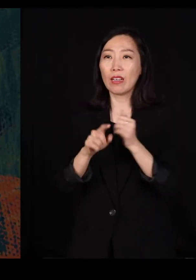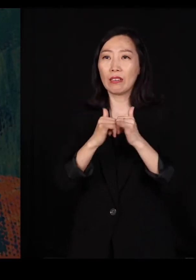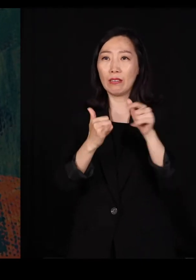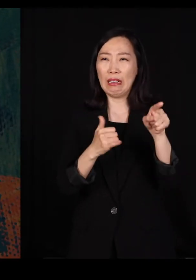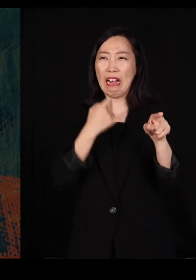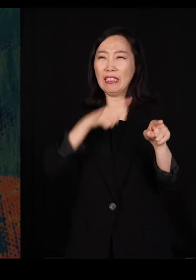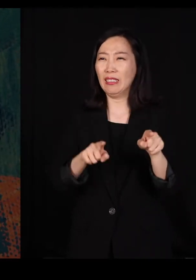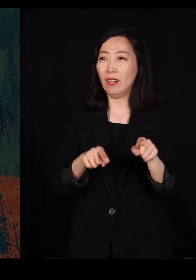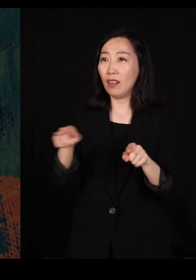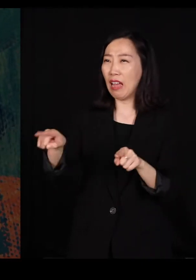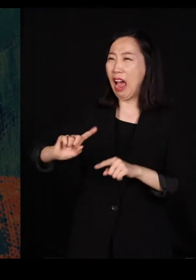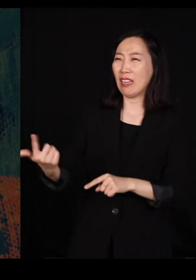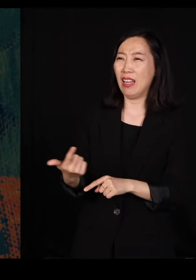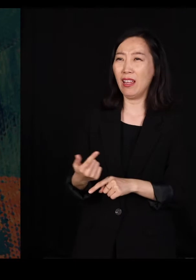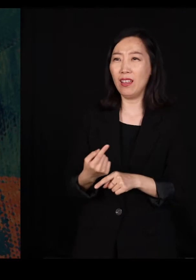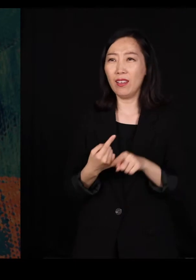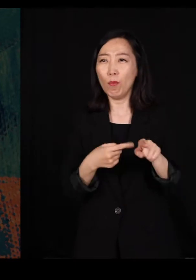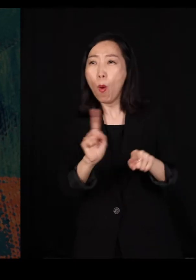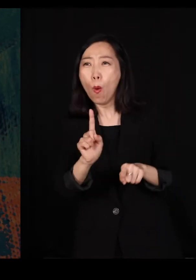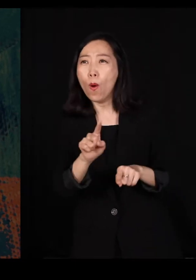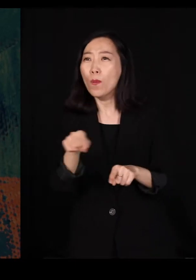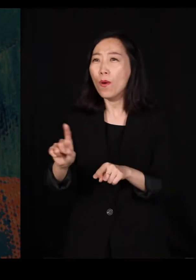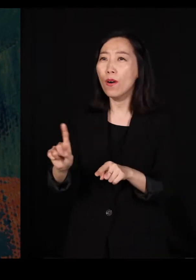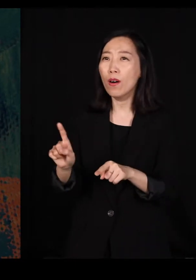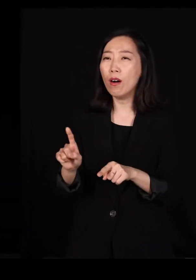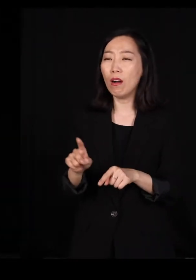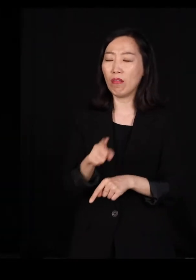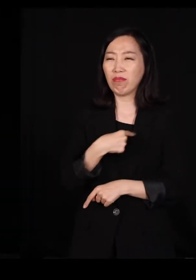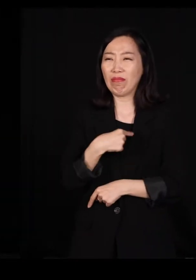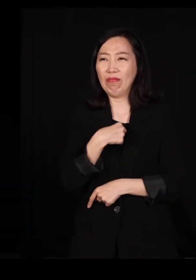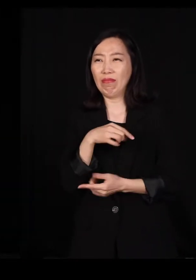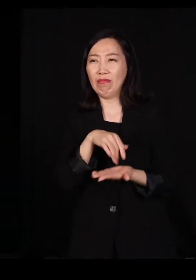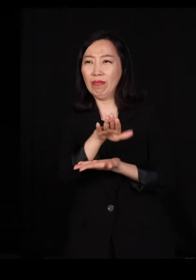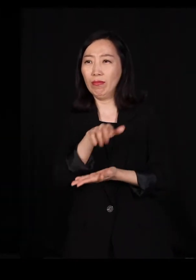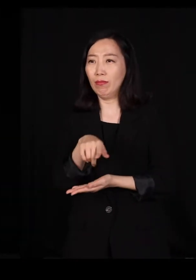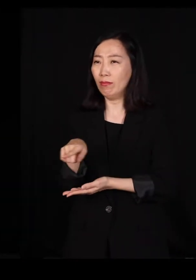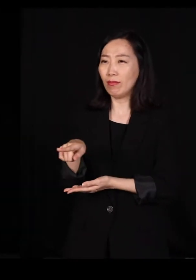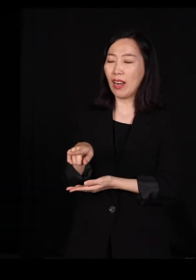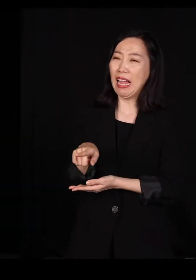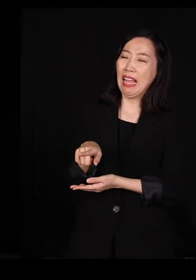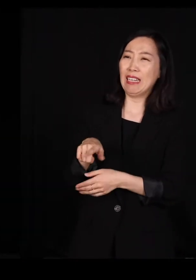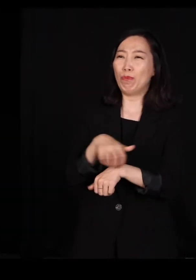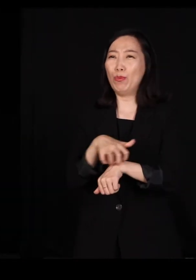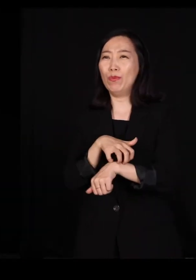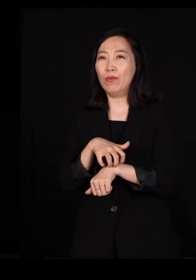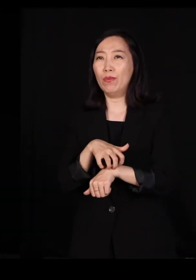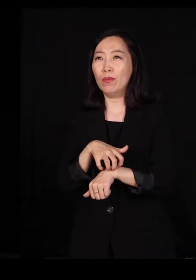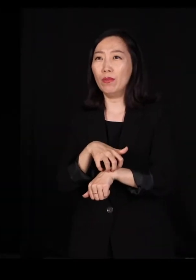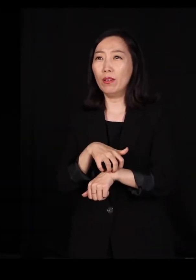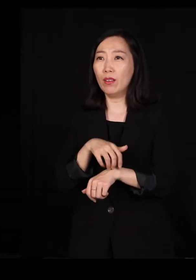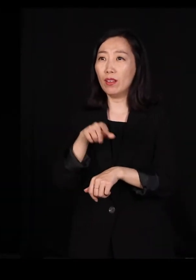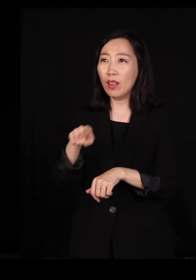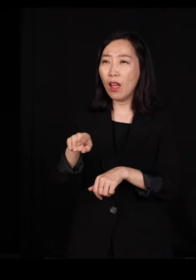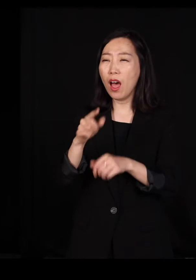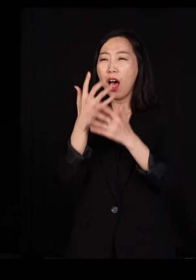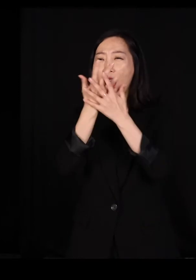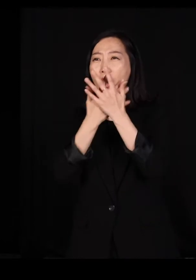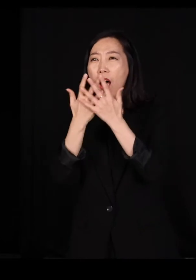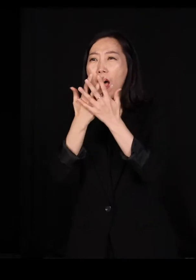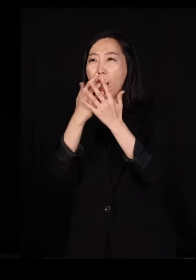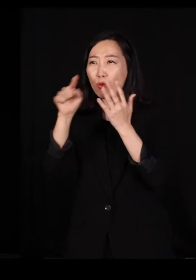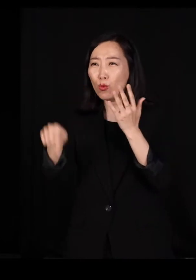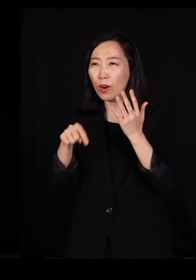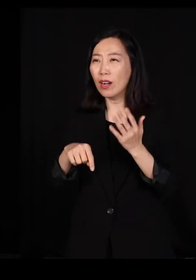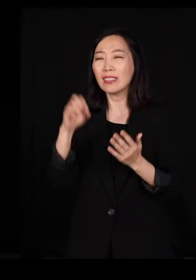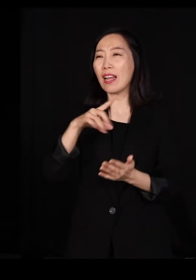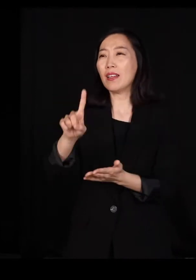저 사람도 아니고 내 것도 아닌 것 같은 그 무엇. 우리 싫거든요, 그거. 불편하죠. 될 수 있으면 둘 중에